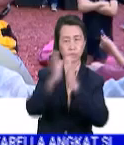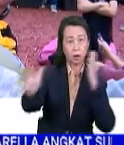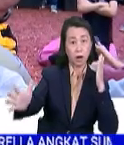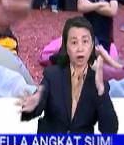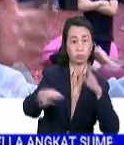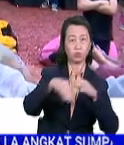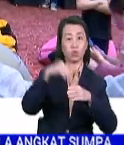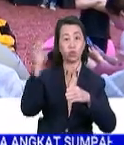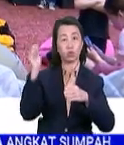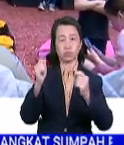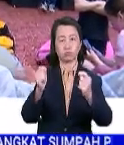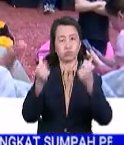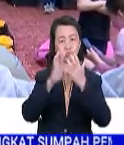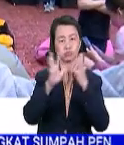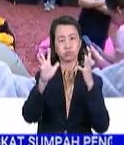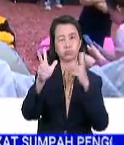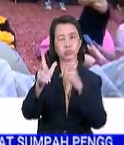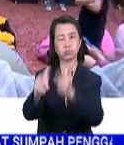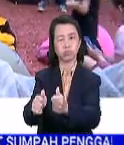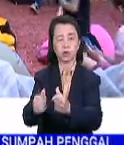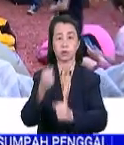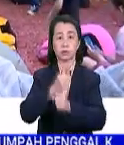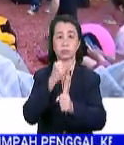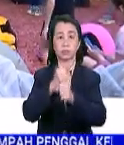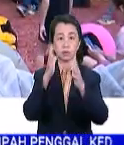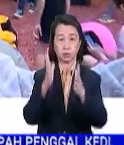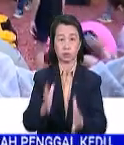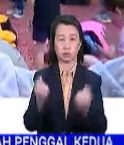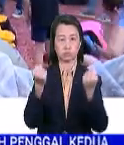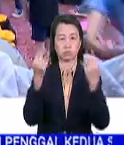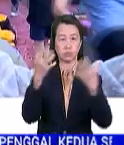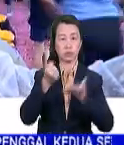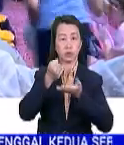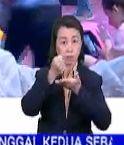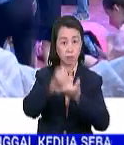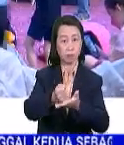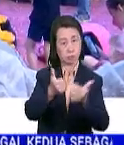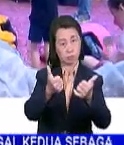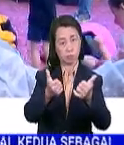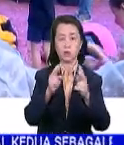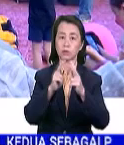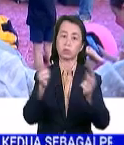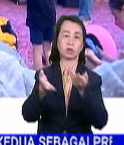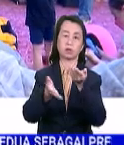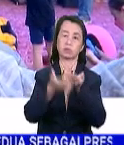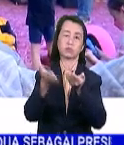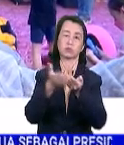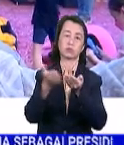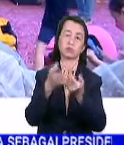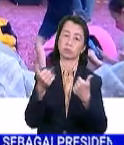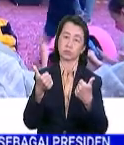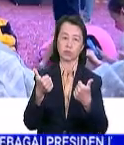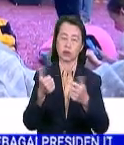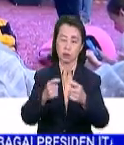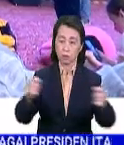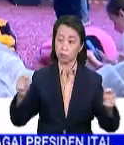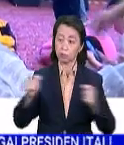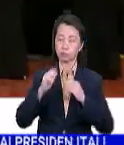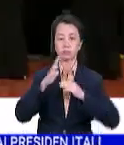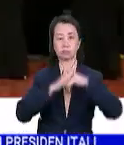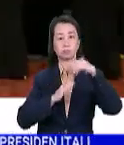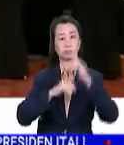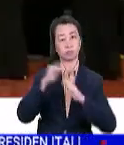daripada luar tadi pun sangat pantas. Pekerja-pekerja pun ramai yang membantu dan sangat mudah. Sangat menyenangkanlah. Dan tempatnya pun sangat